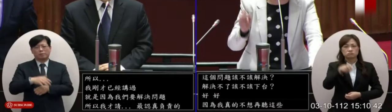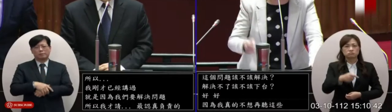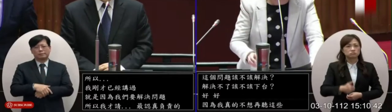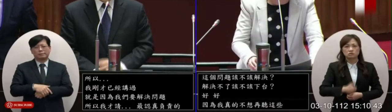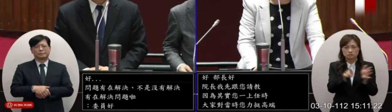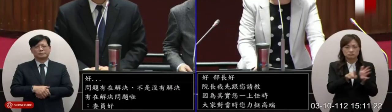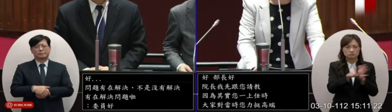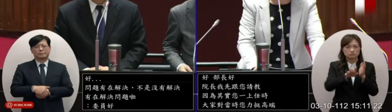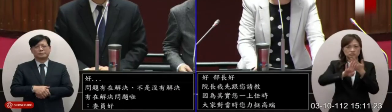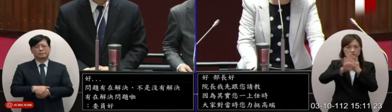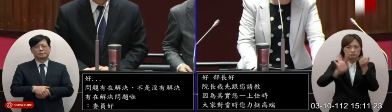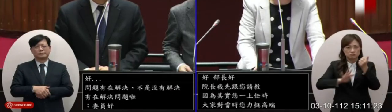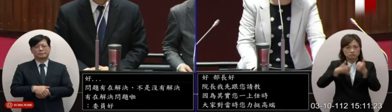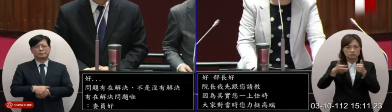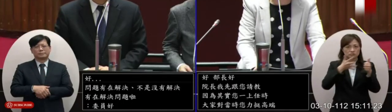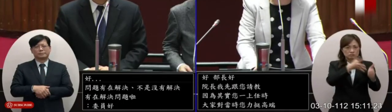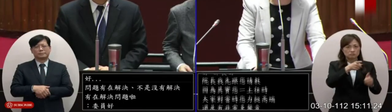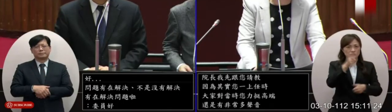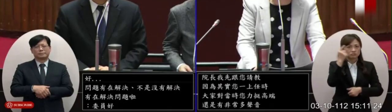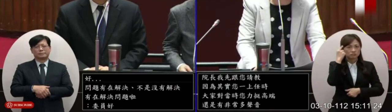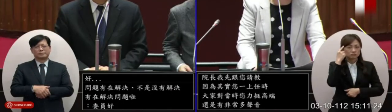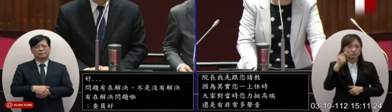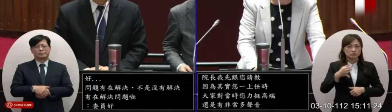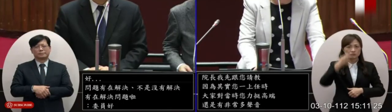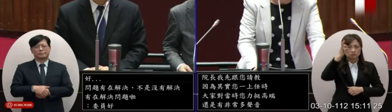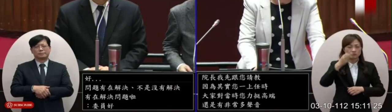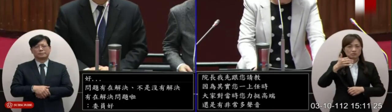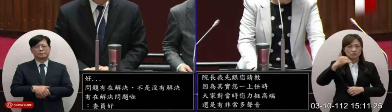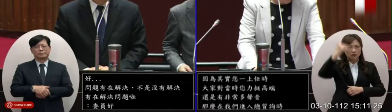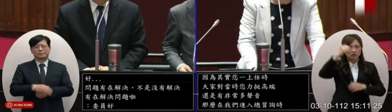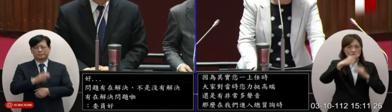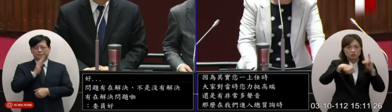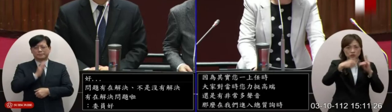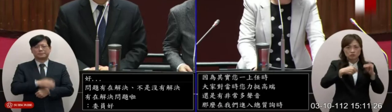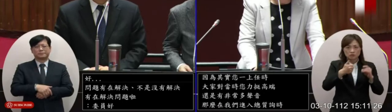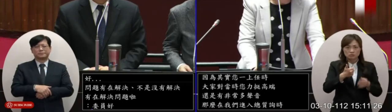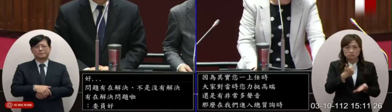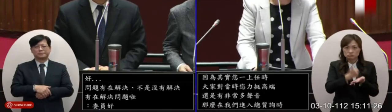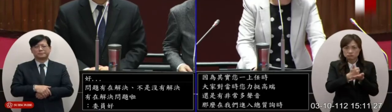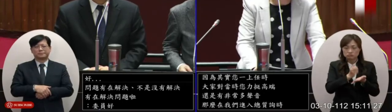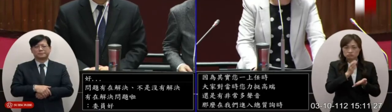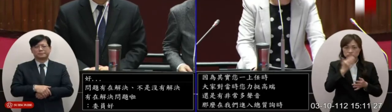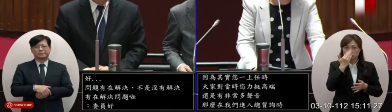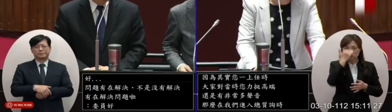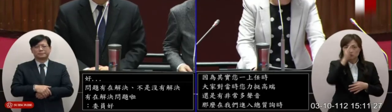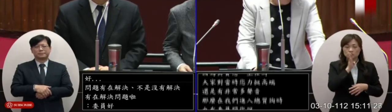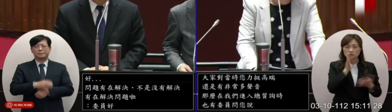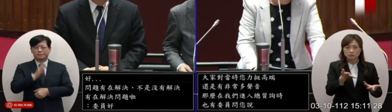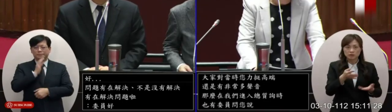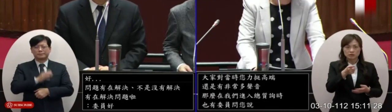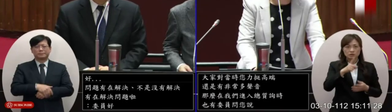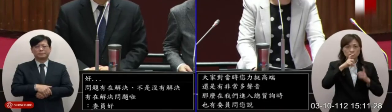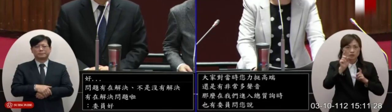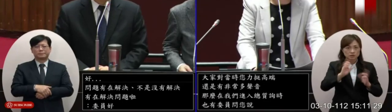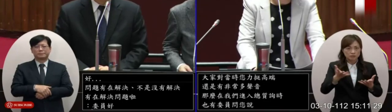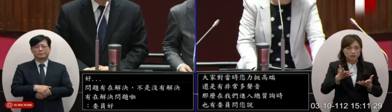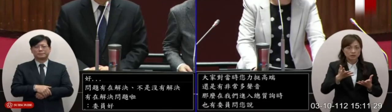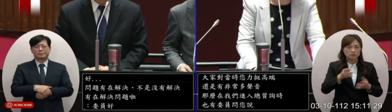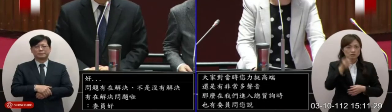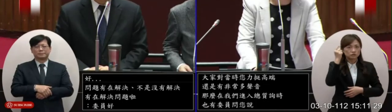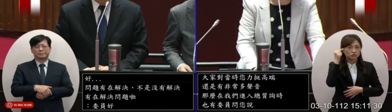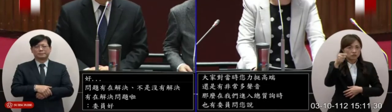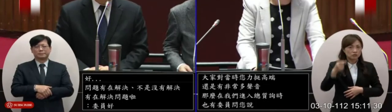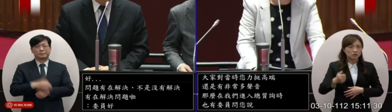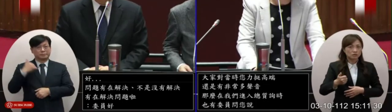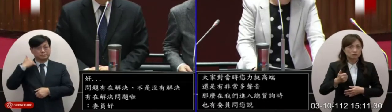解决问题。您觉得高端是成功的吗？ 是的。 院长的回答 是什么？ 是的。 你觉得它